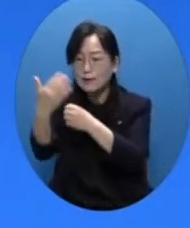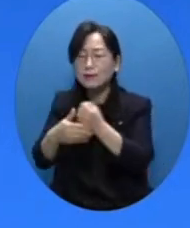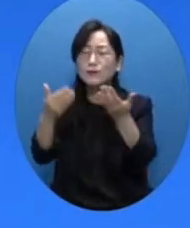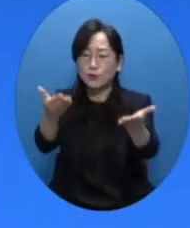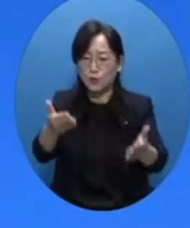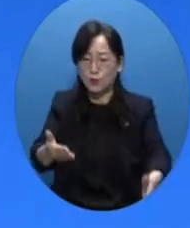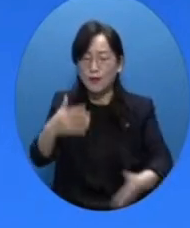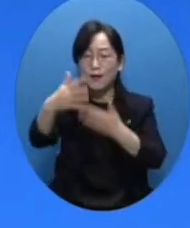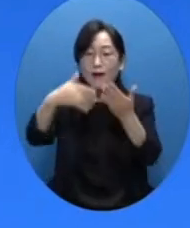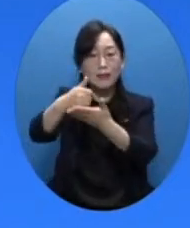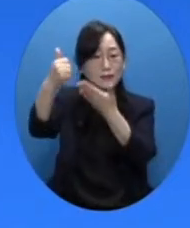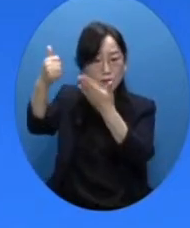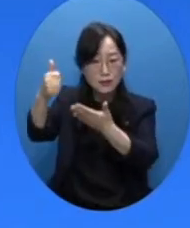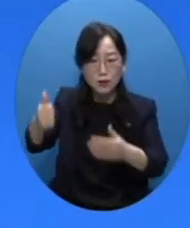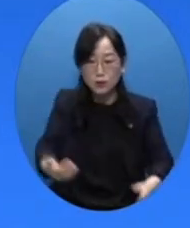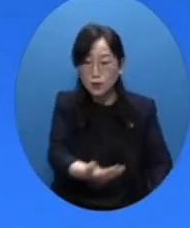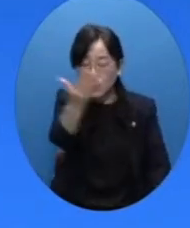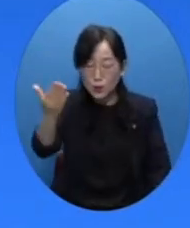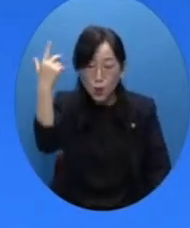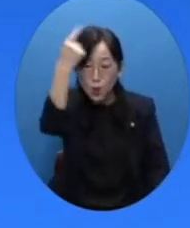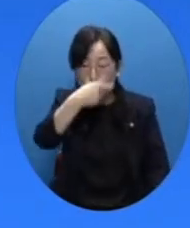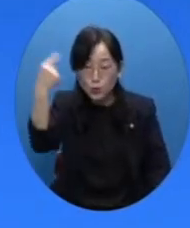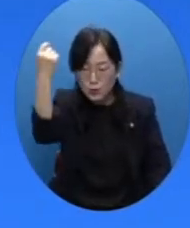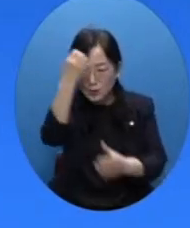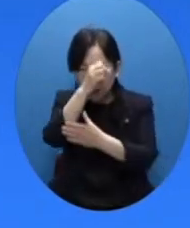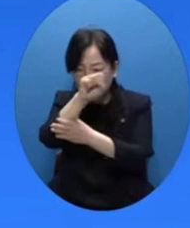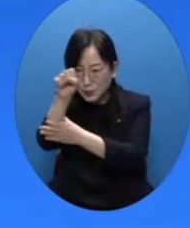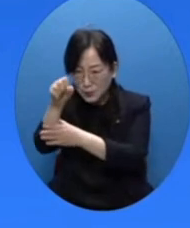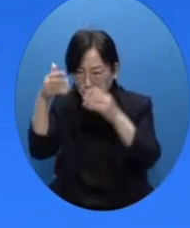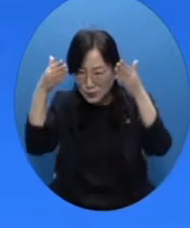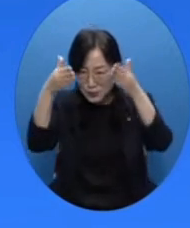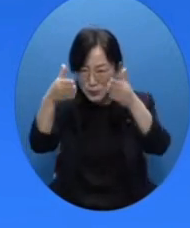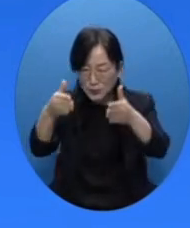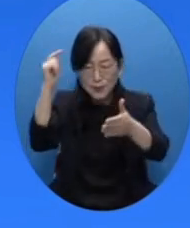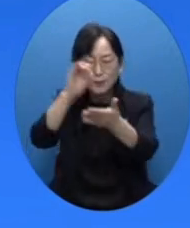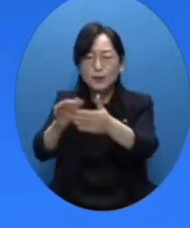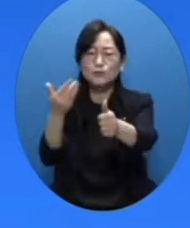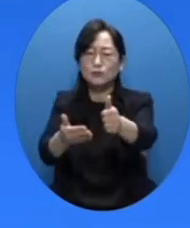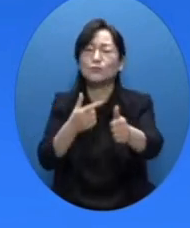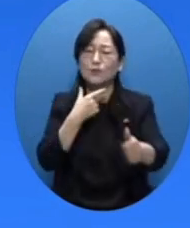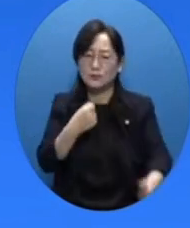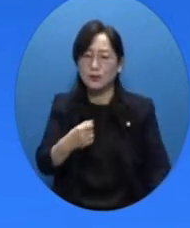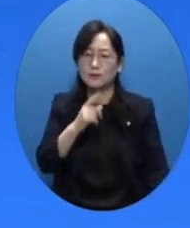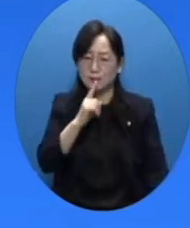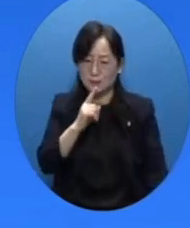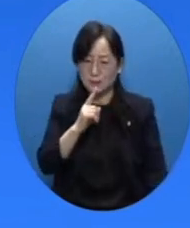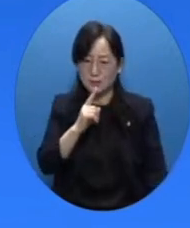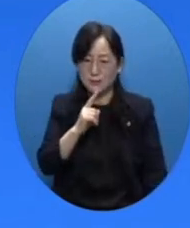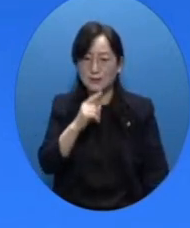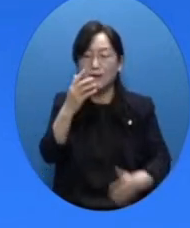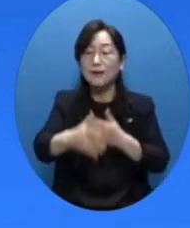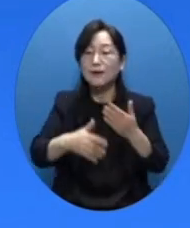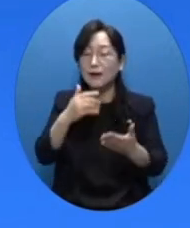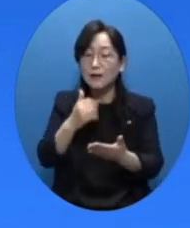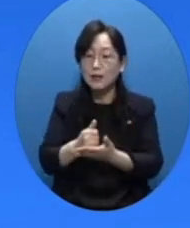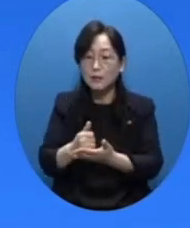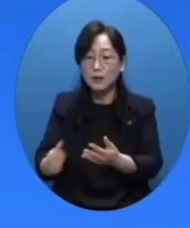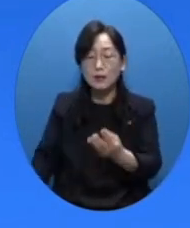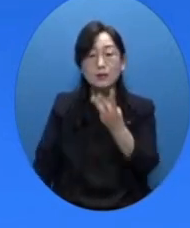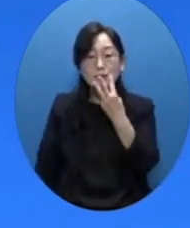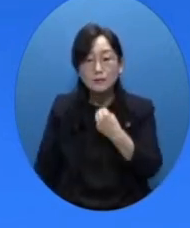하나님께서 얼굴 내게 하사 편도 할 수 1만 아노라 하나님의 주신 삼중 축복 에